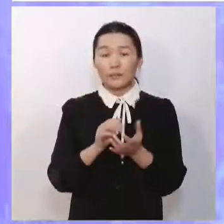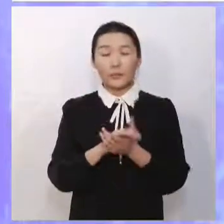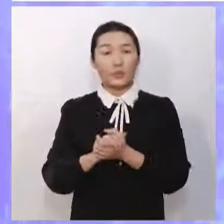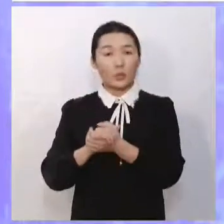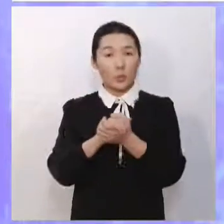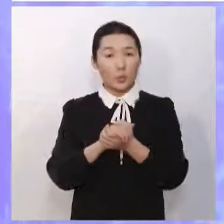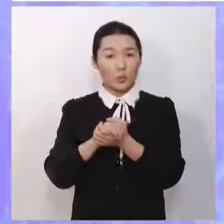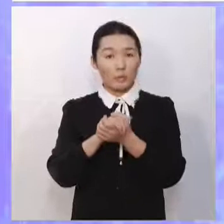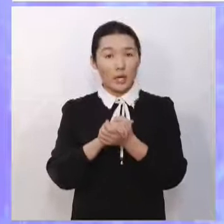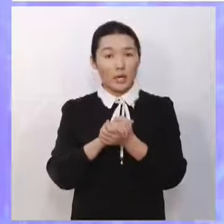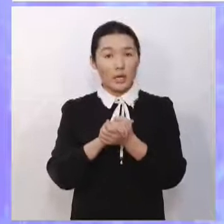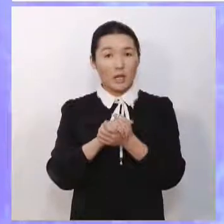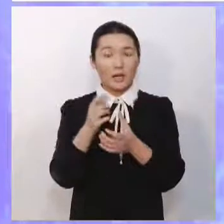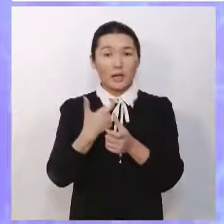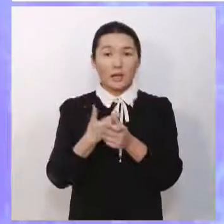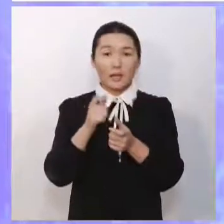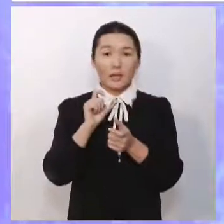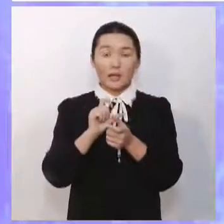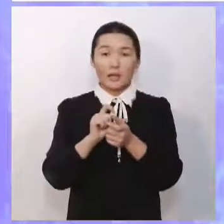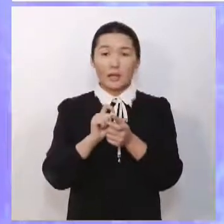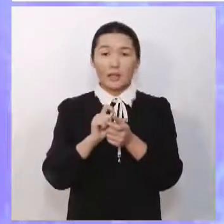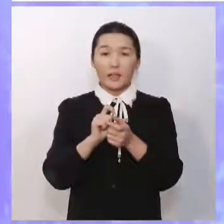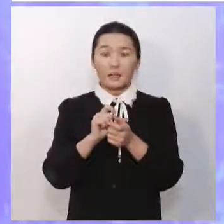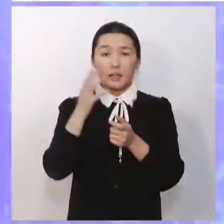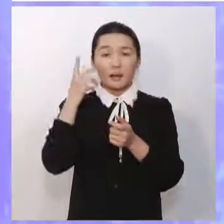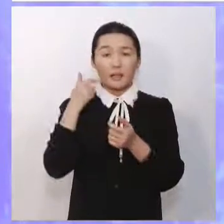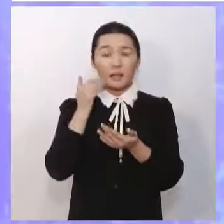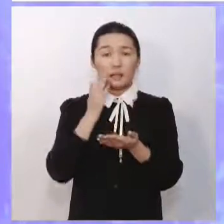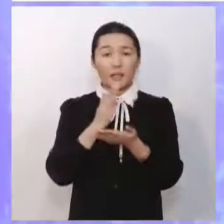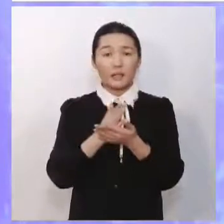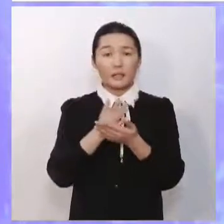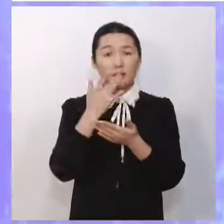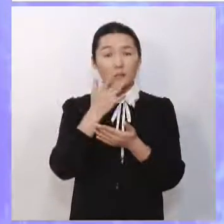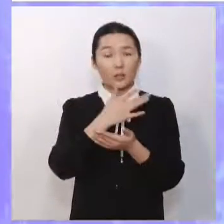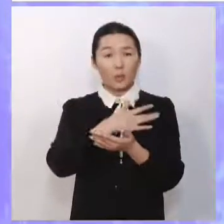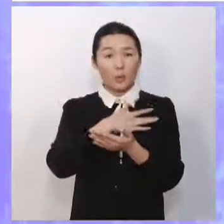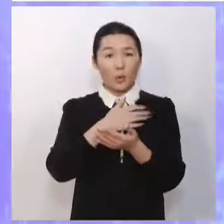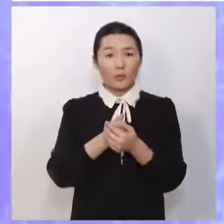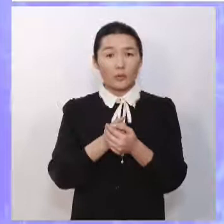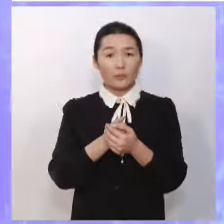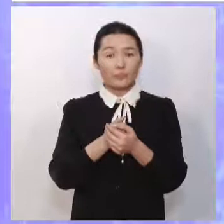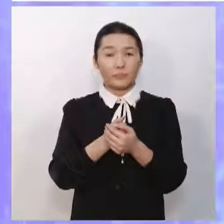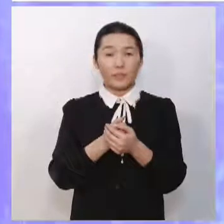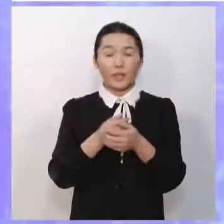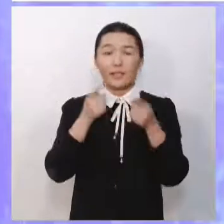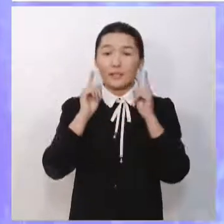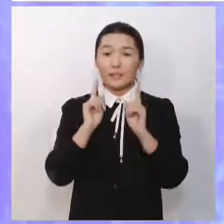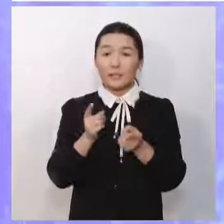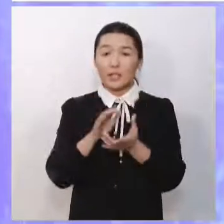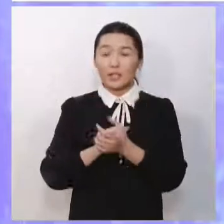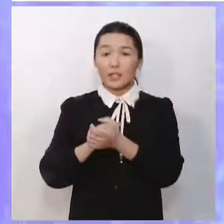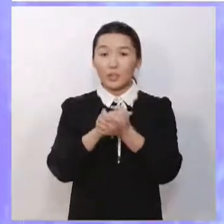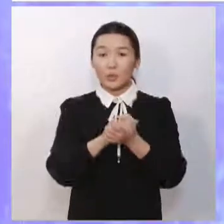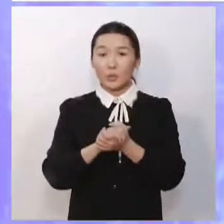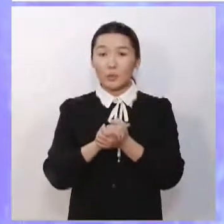Дружба – это проявление бескорыстной любви. Настоящая дружба